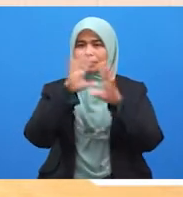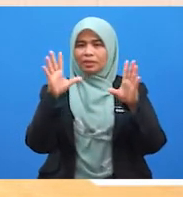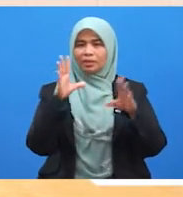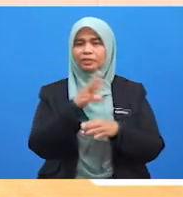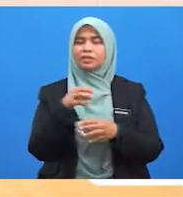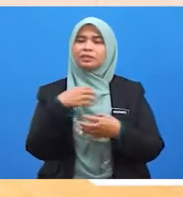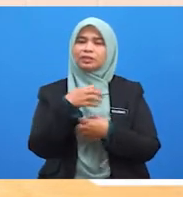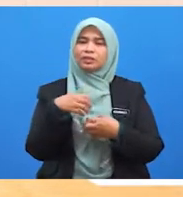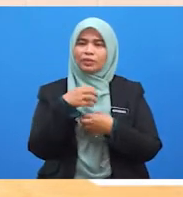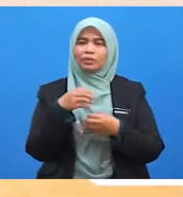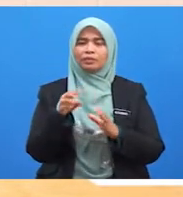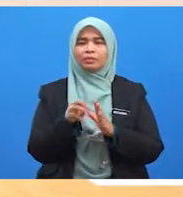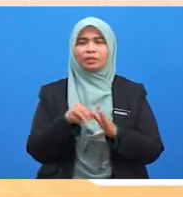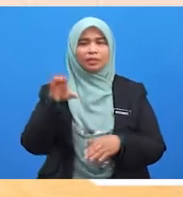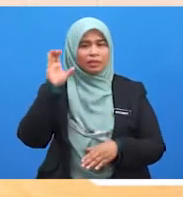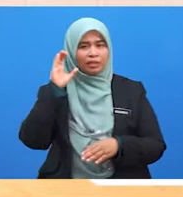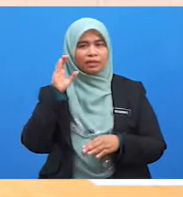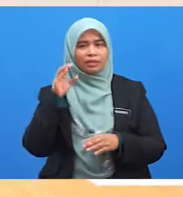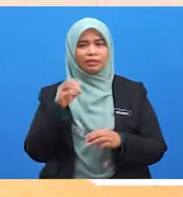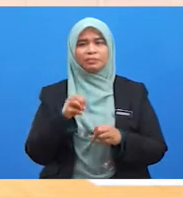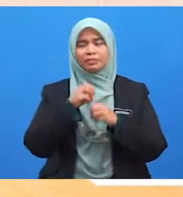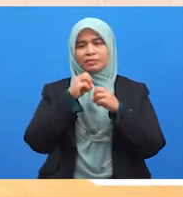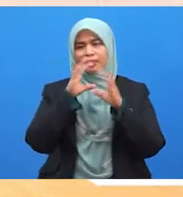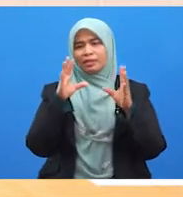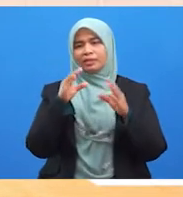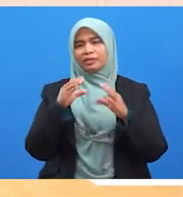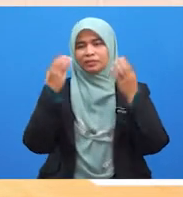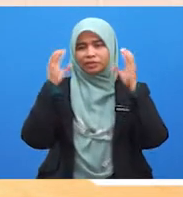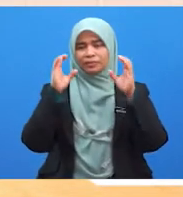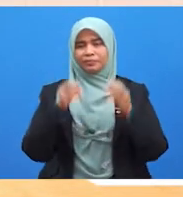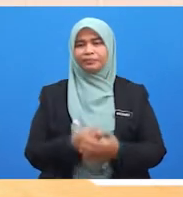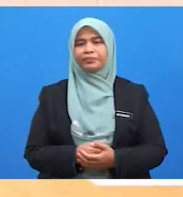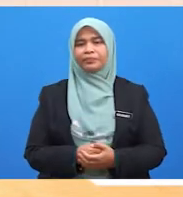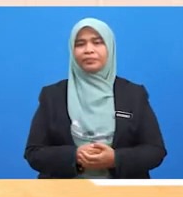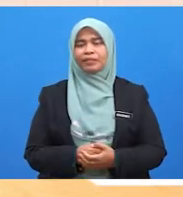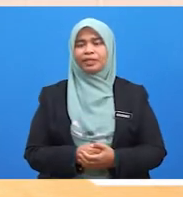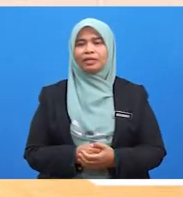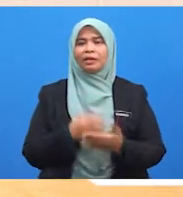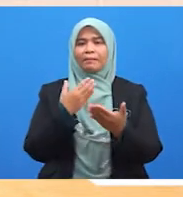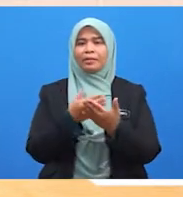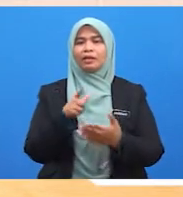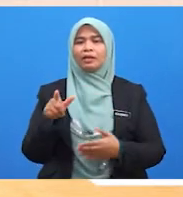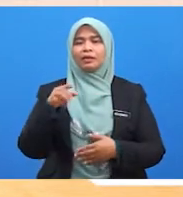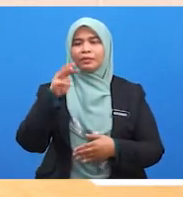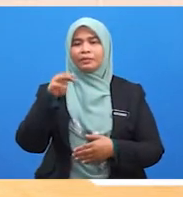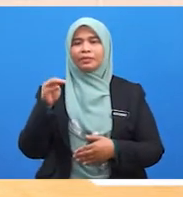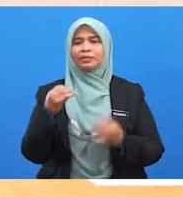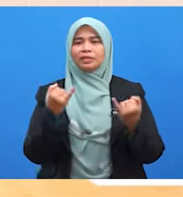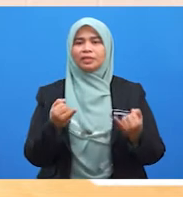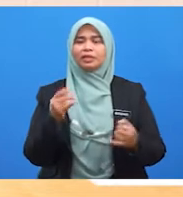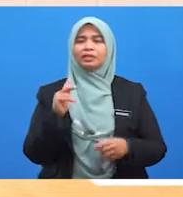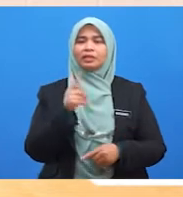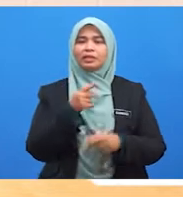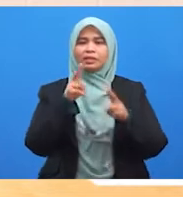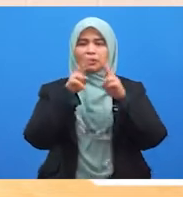murid-murid jelas dan seronok mendengar penerangan daripada cikgu. Baiklah murid-murid, sekarang